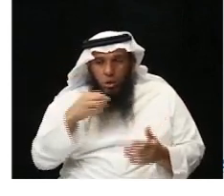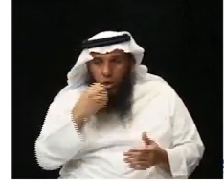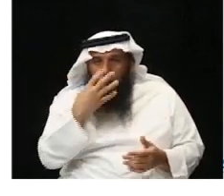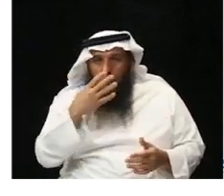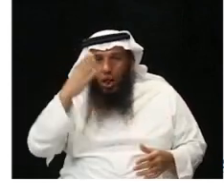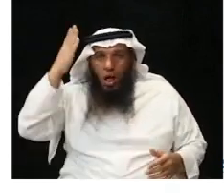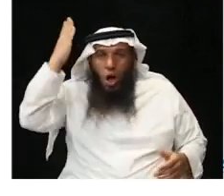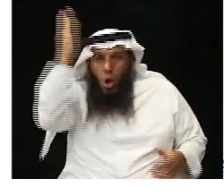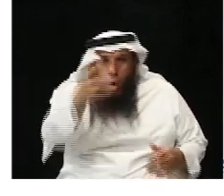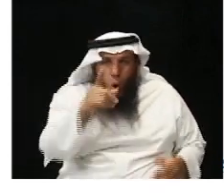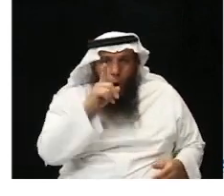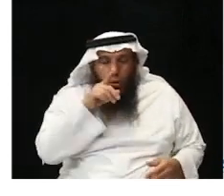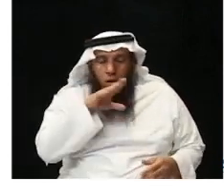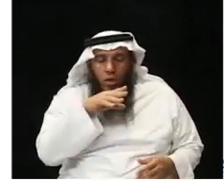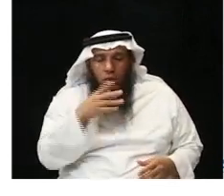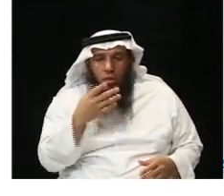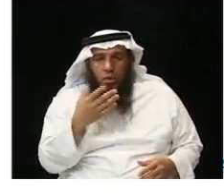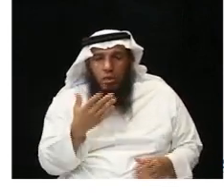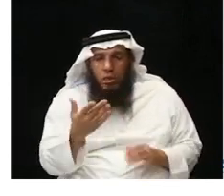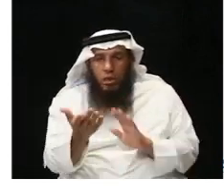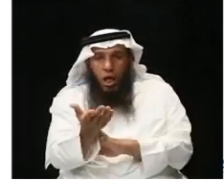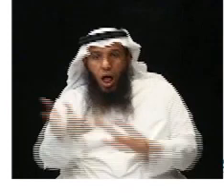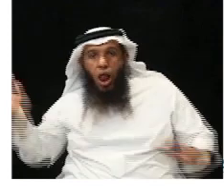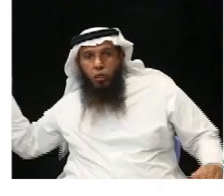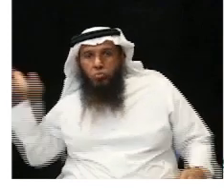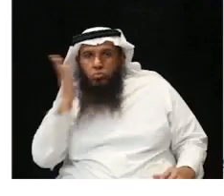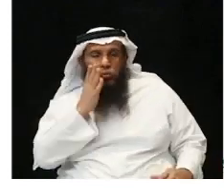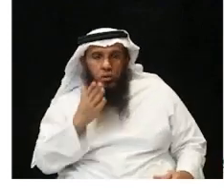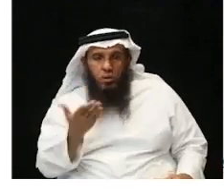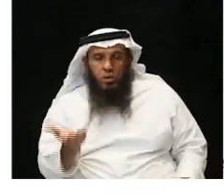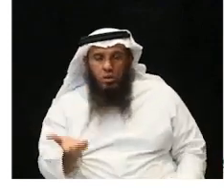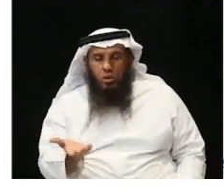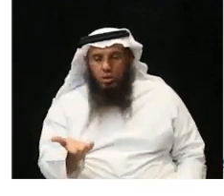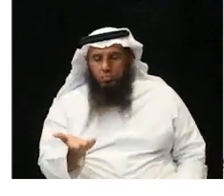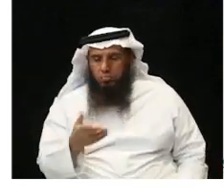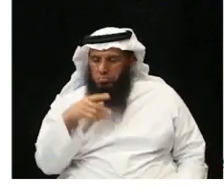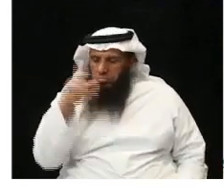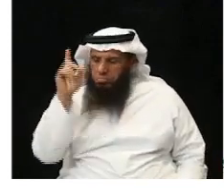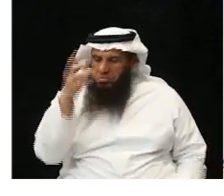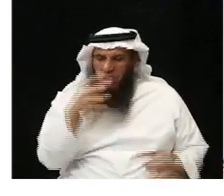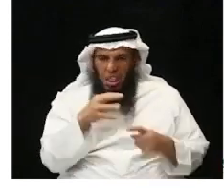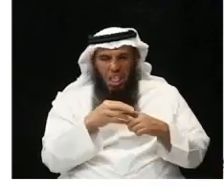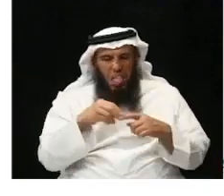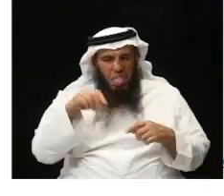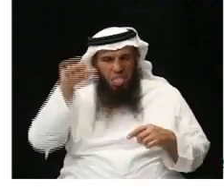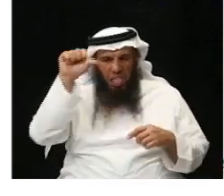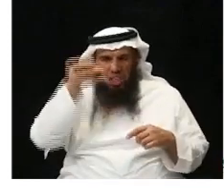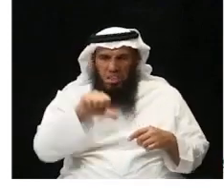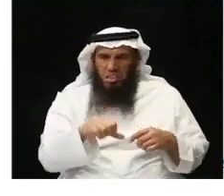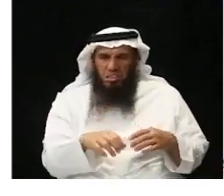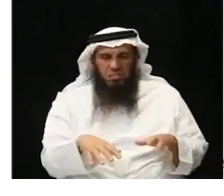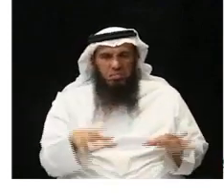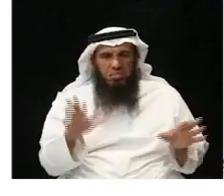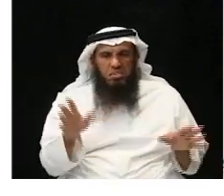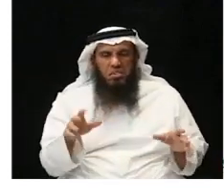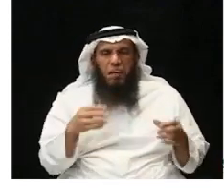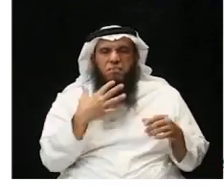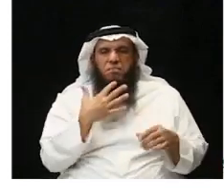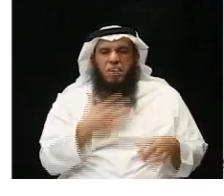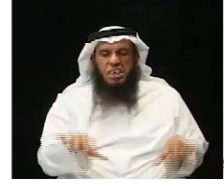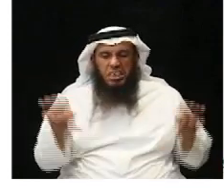أو الغير جيدة أو استخدام يد، كلما أصبح هذا الحوار ناقص بل قد يكون مصيره